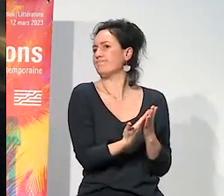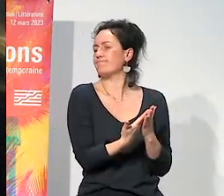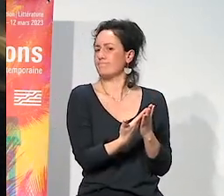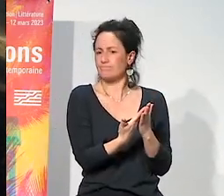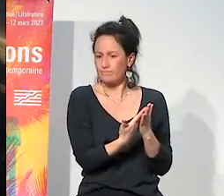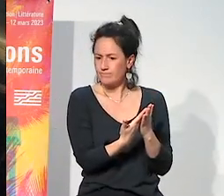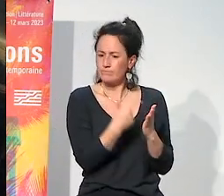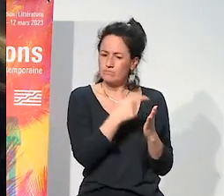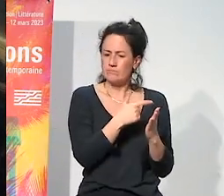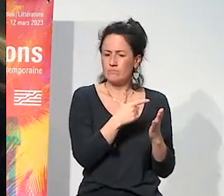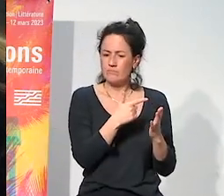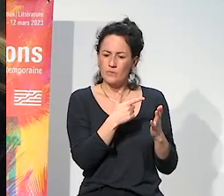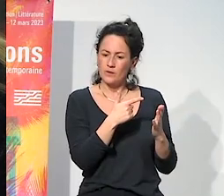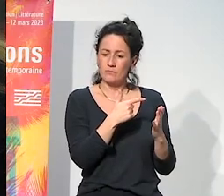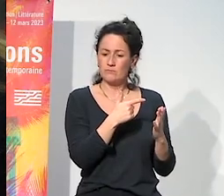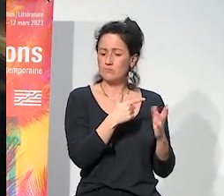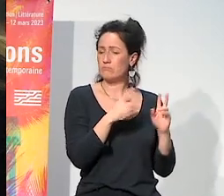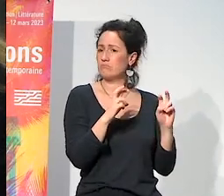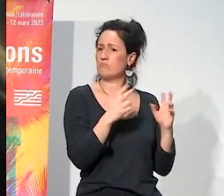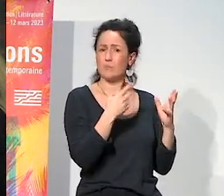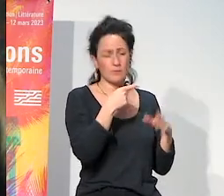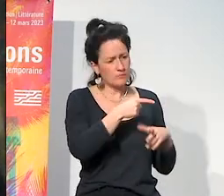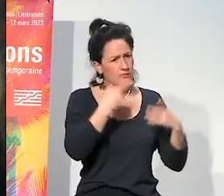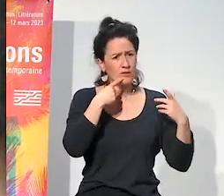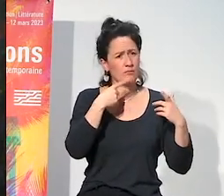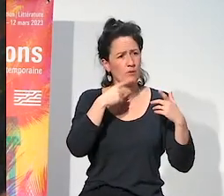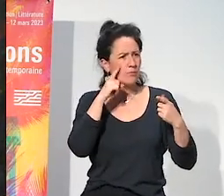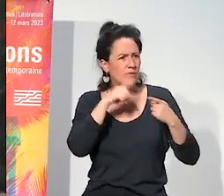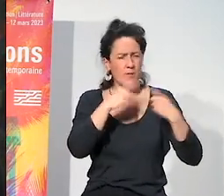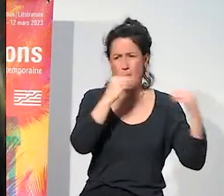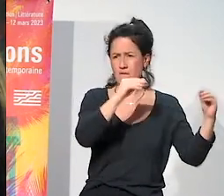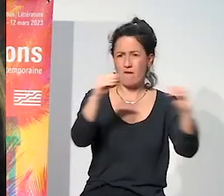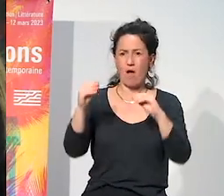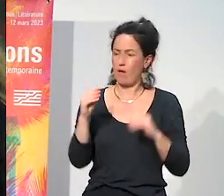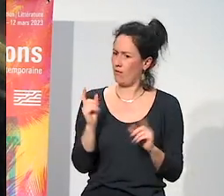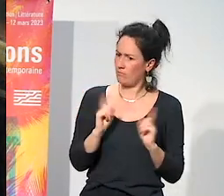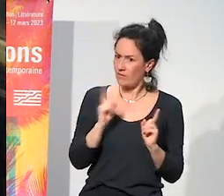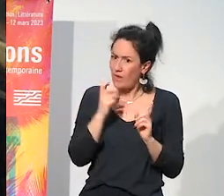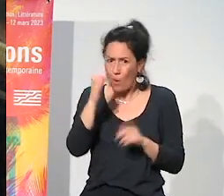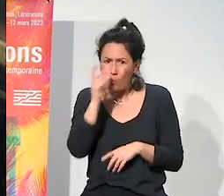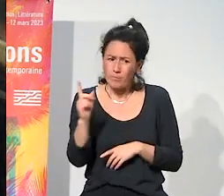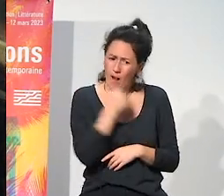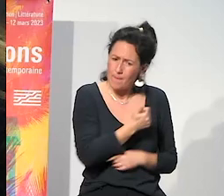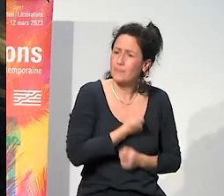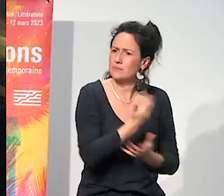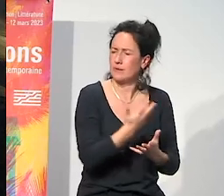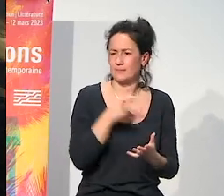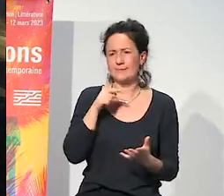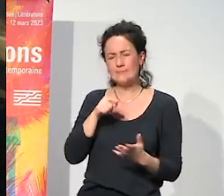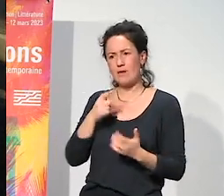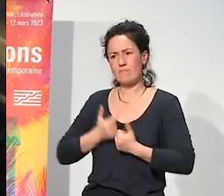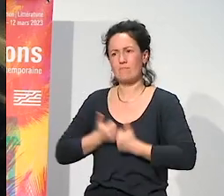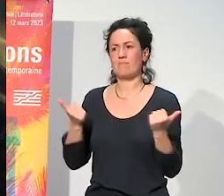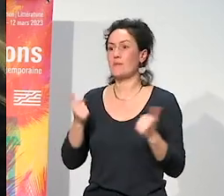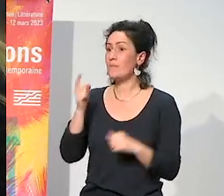point marketing pour faire vendre des tas de choses, ne veut pas l'entendre. Et c'est très paradoxal parce qu'aujourd'hui, la